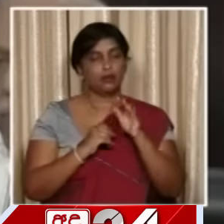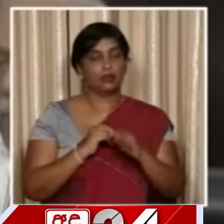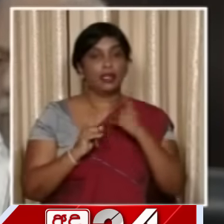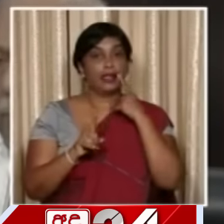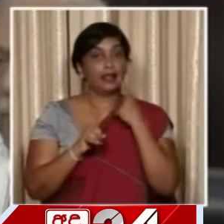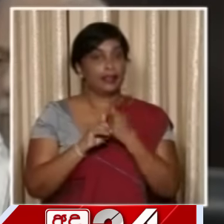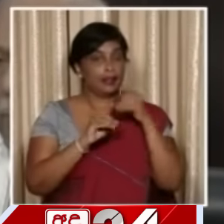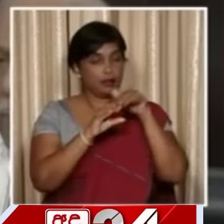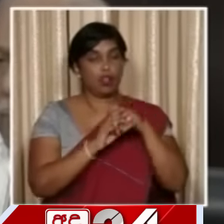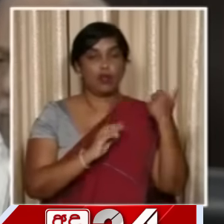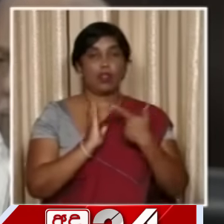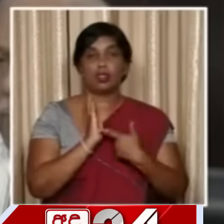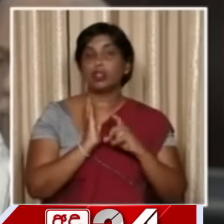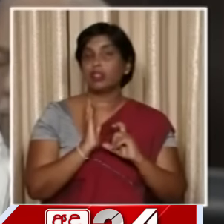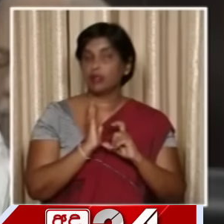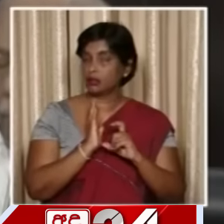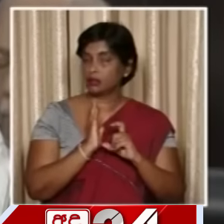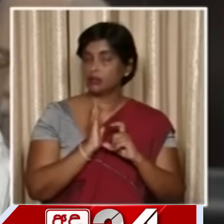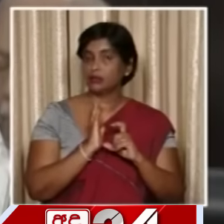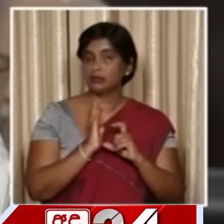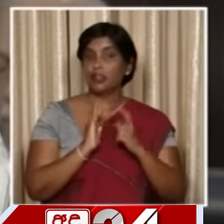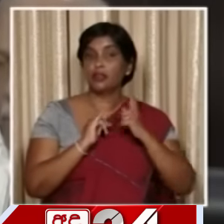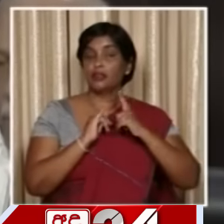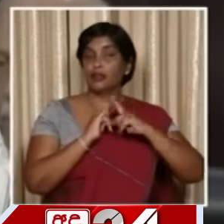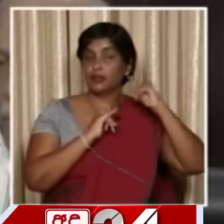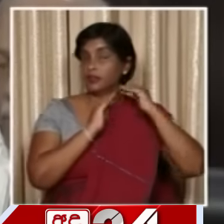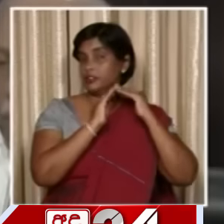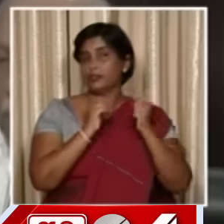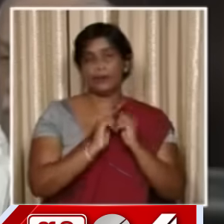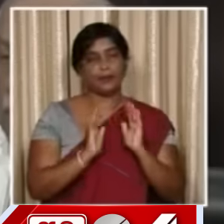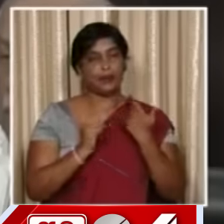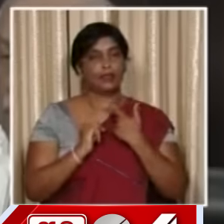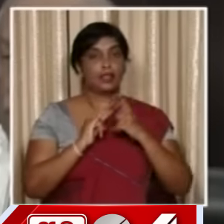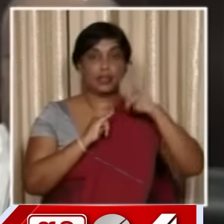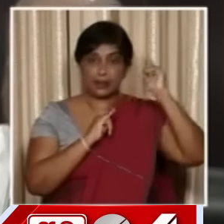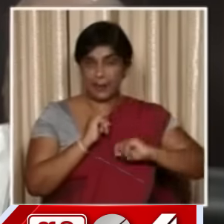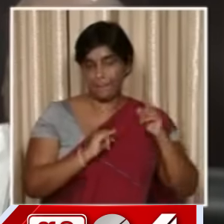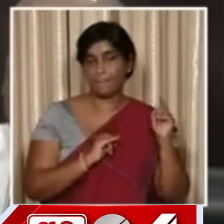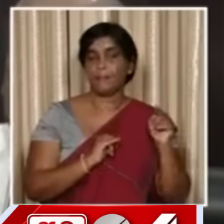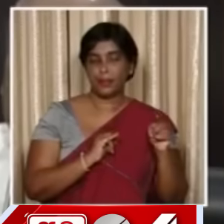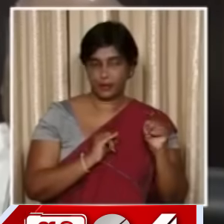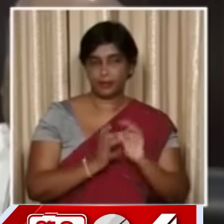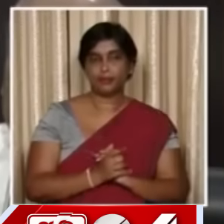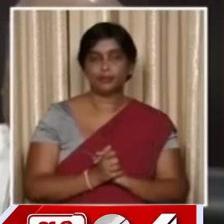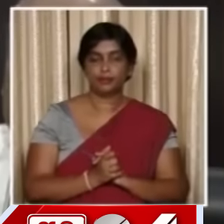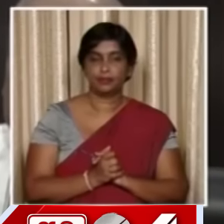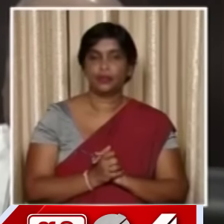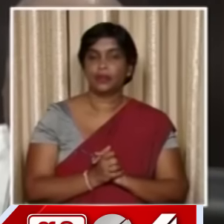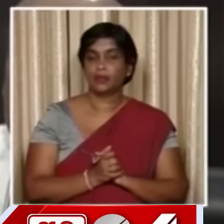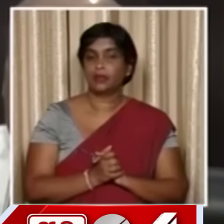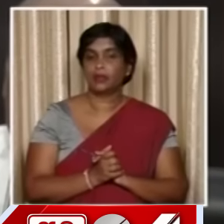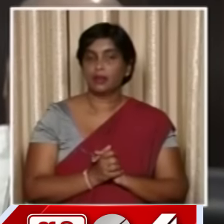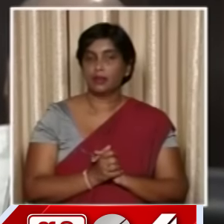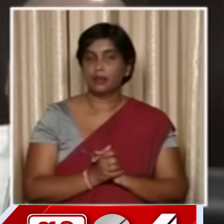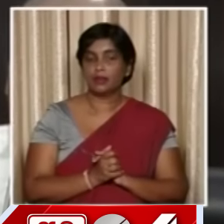මහනුවර යටතේ නව තාක්ෂණ විශ්ව ආයතනයක් ආරම්භ කරන කැම්පස් අද චෙනයි IIT මේ සඳහා